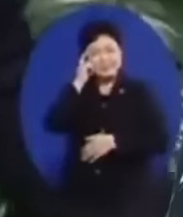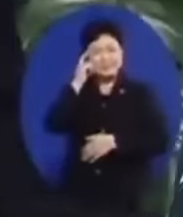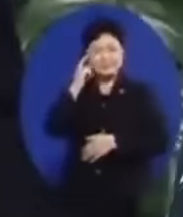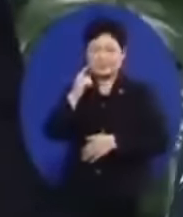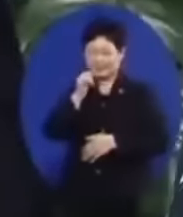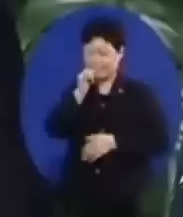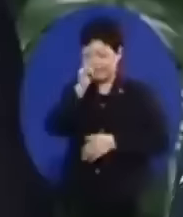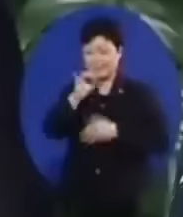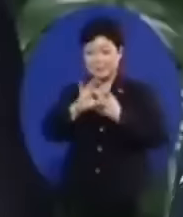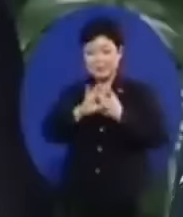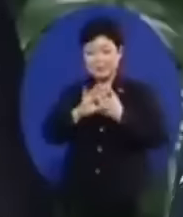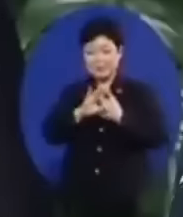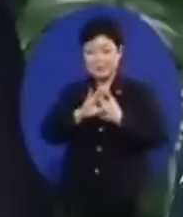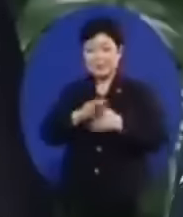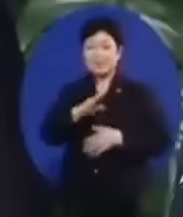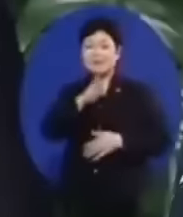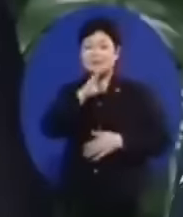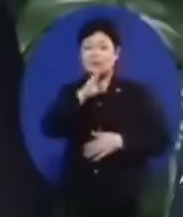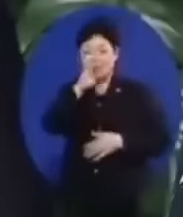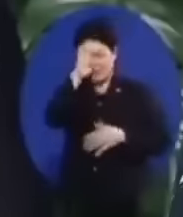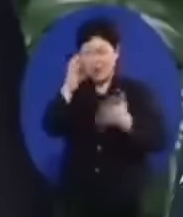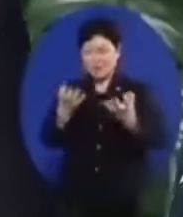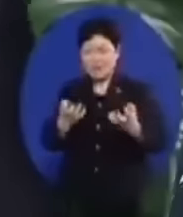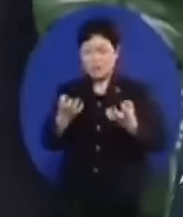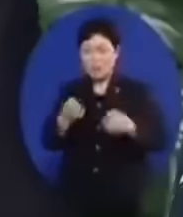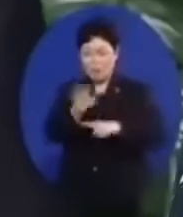생기냐면, 야, 네 경상도 촌놈이